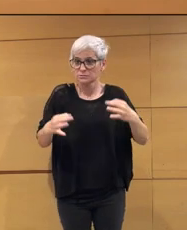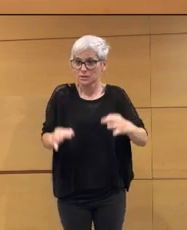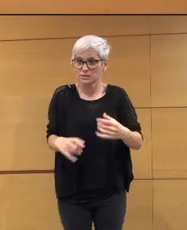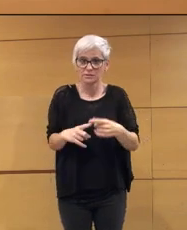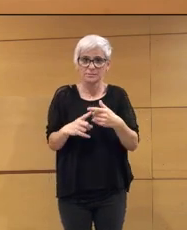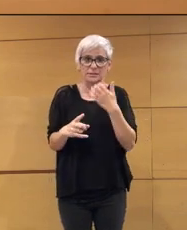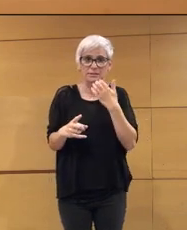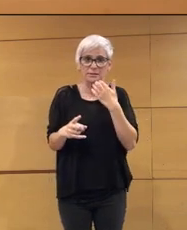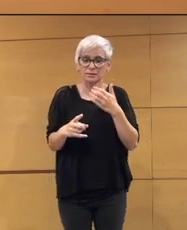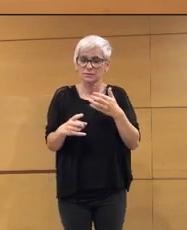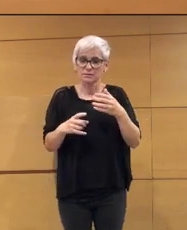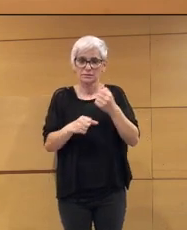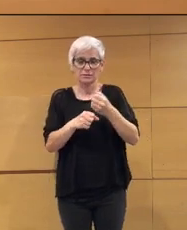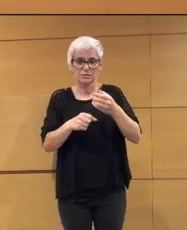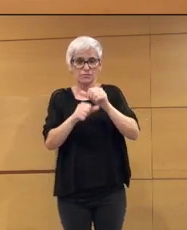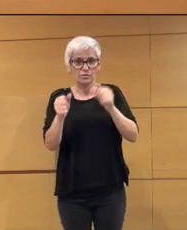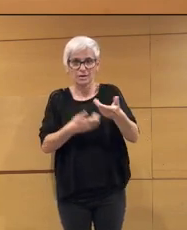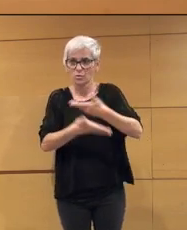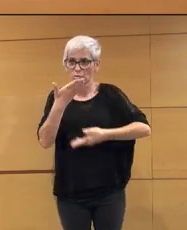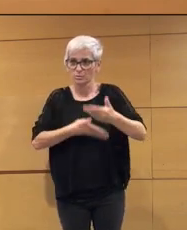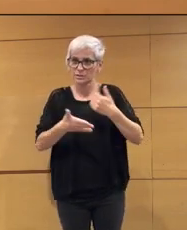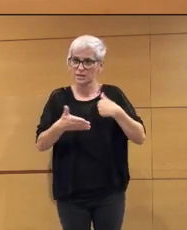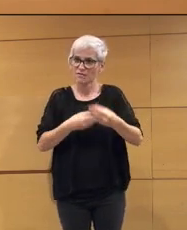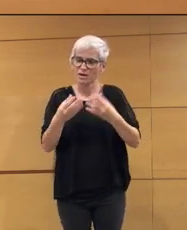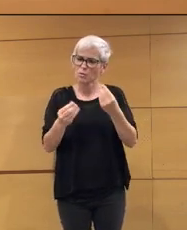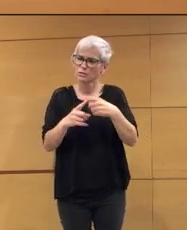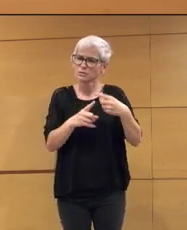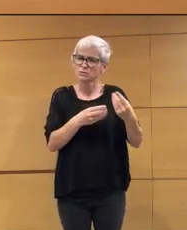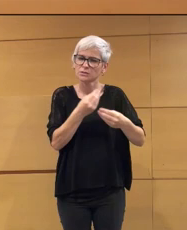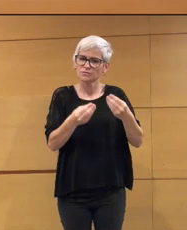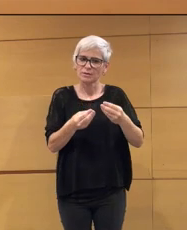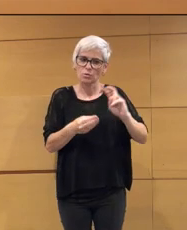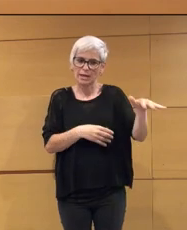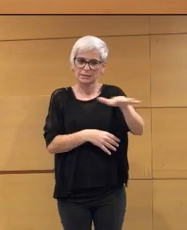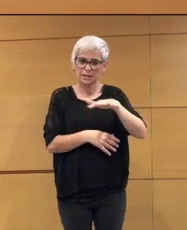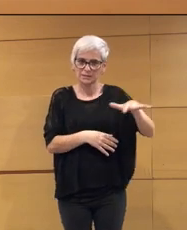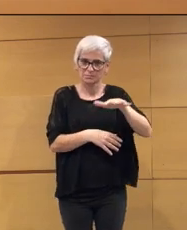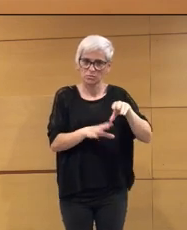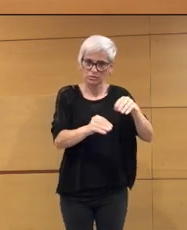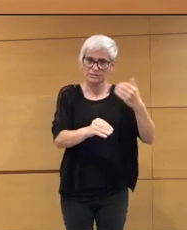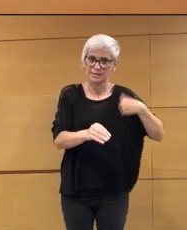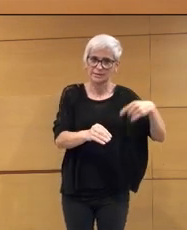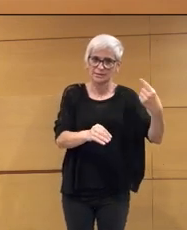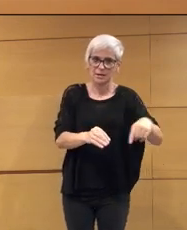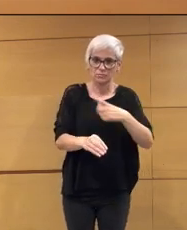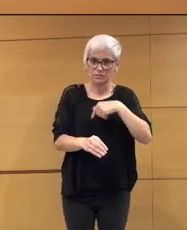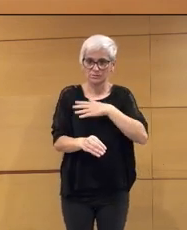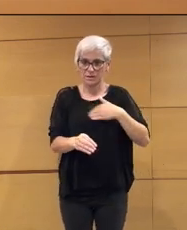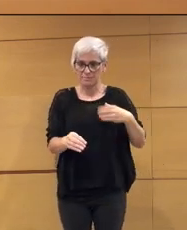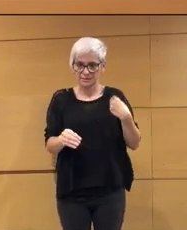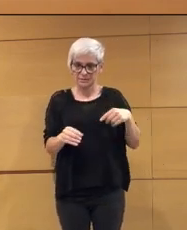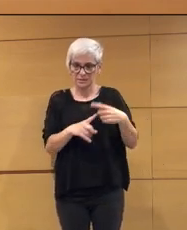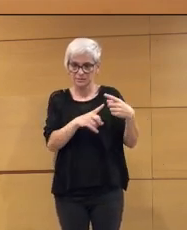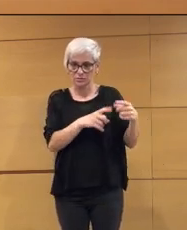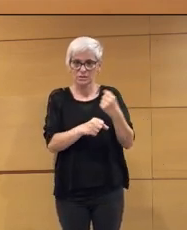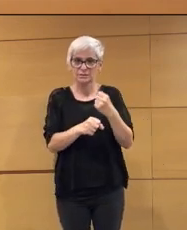de manera col·laborativa. Clar, estan fent moltes coses en un altre espai i al final volen que moltes d'aquestes coses es